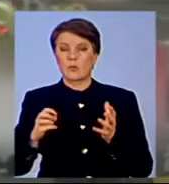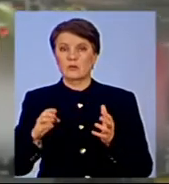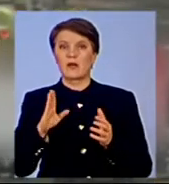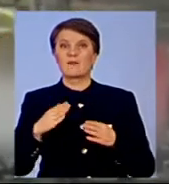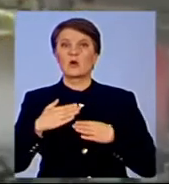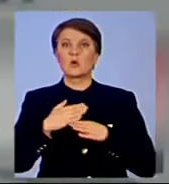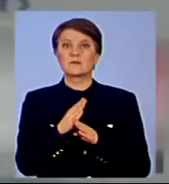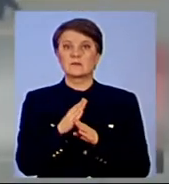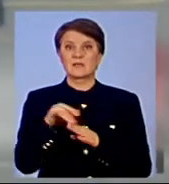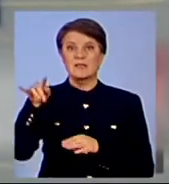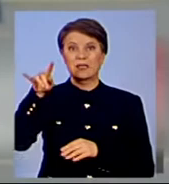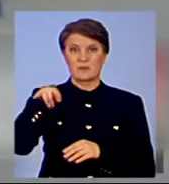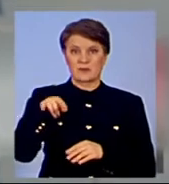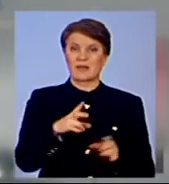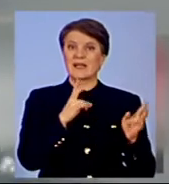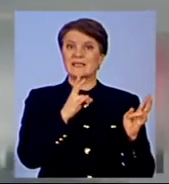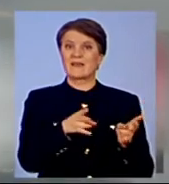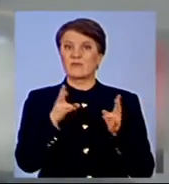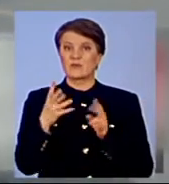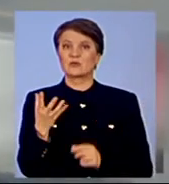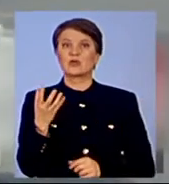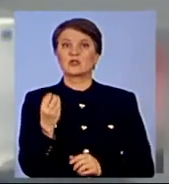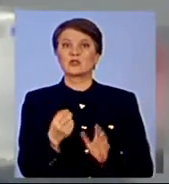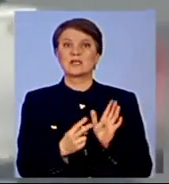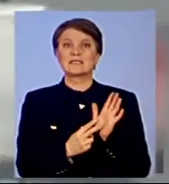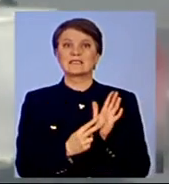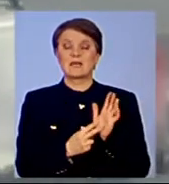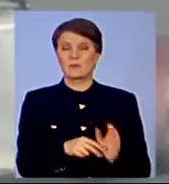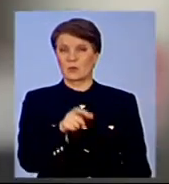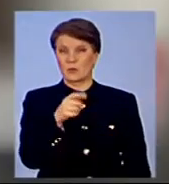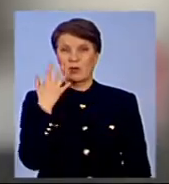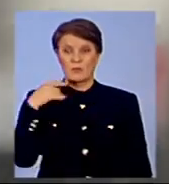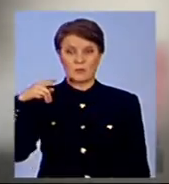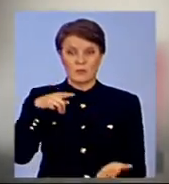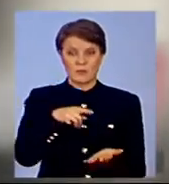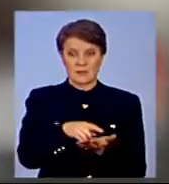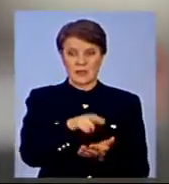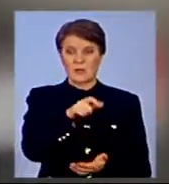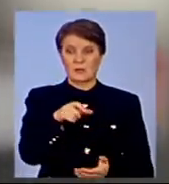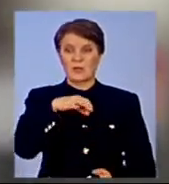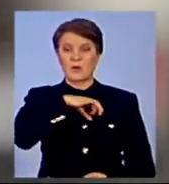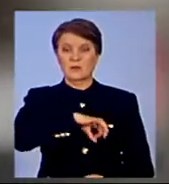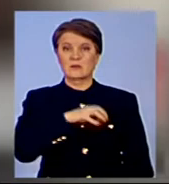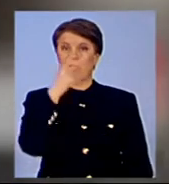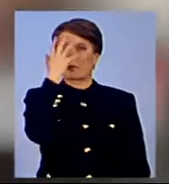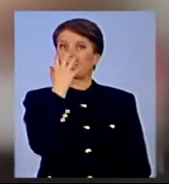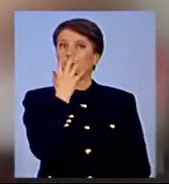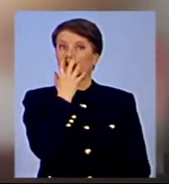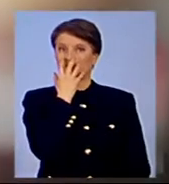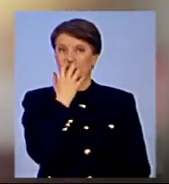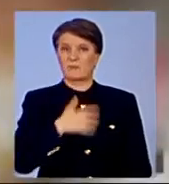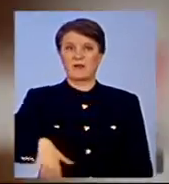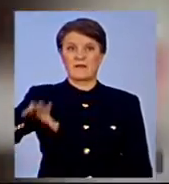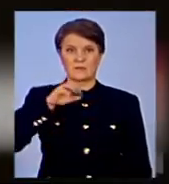ілюмінатор. Травмувалися ще 7 людей, повідомляє телеканал Fox News. При посадці пасажири користувалися кисневими масками. Усього на борту